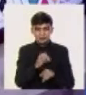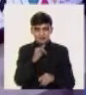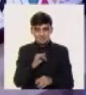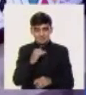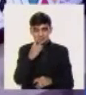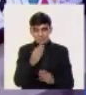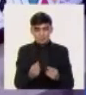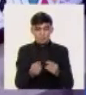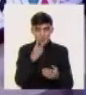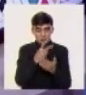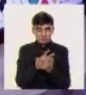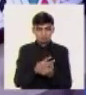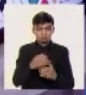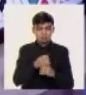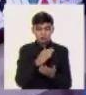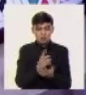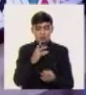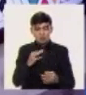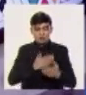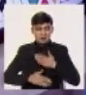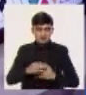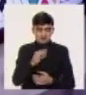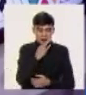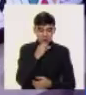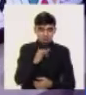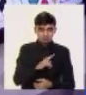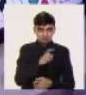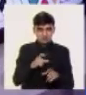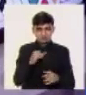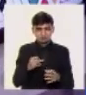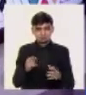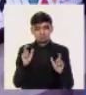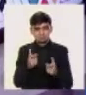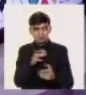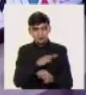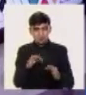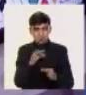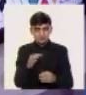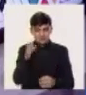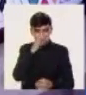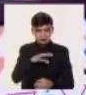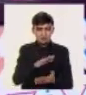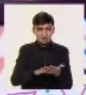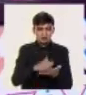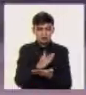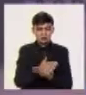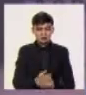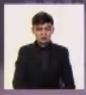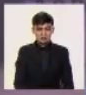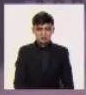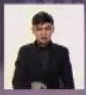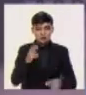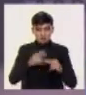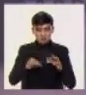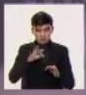Суточные показатели пошли на убыль. Но радоваться рано, говорят эксперты. Ограничения во многих странах еще продолжают действовать. О